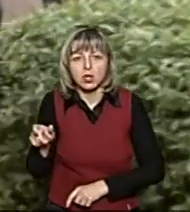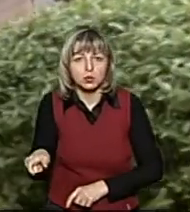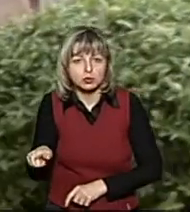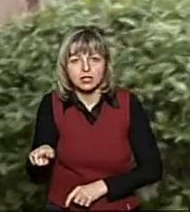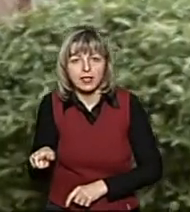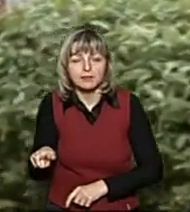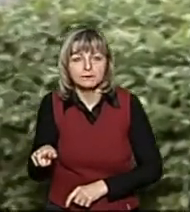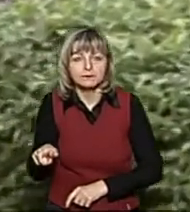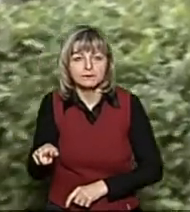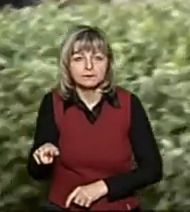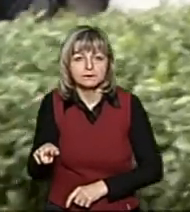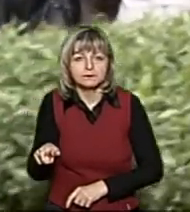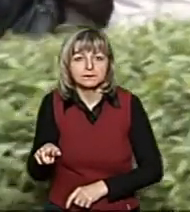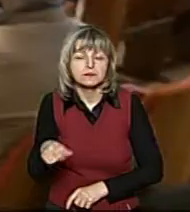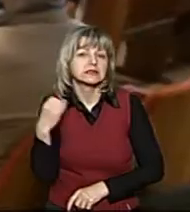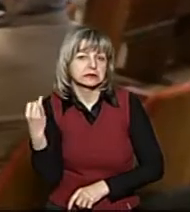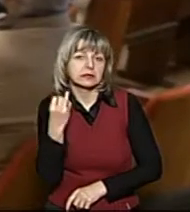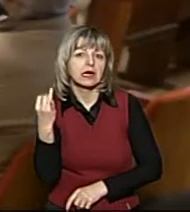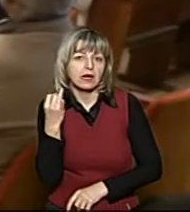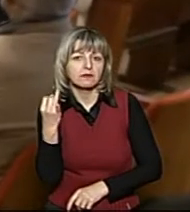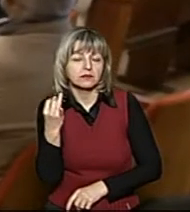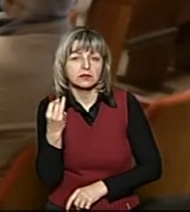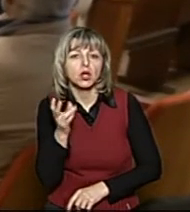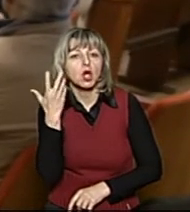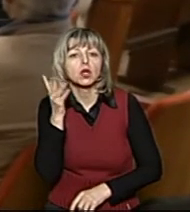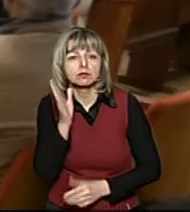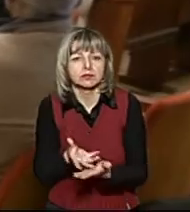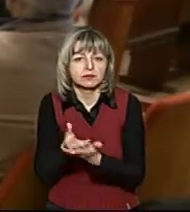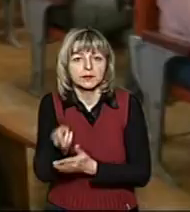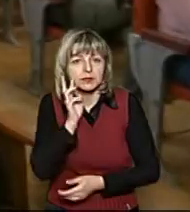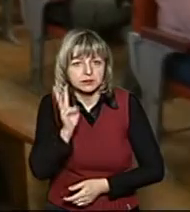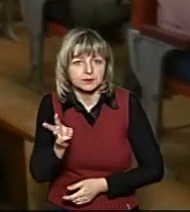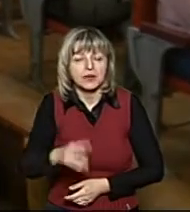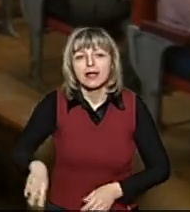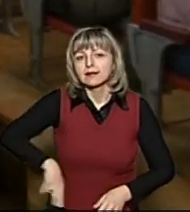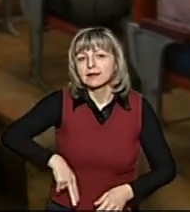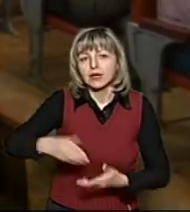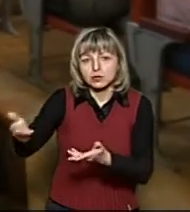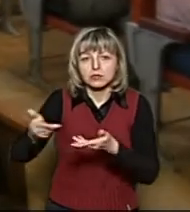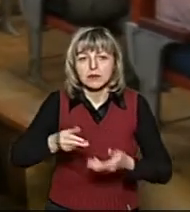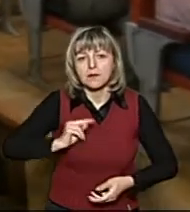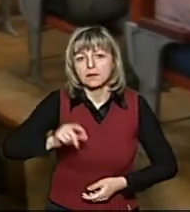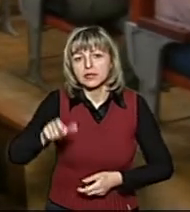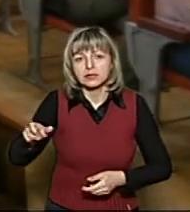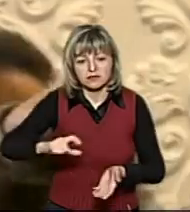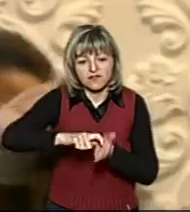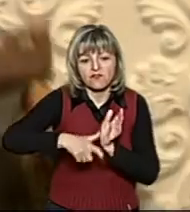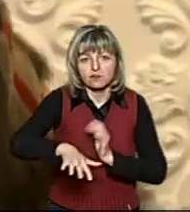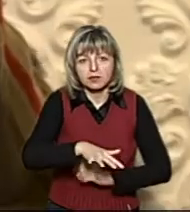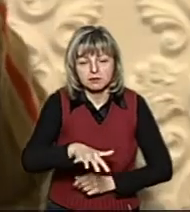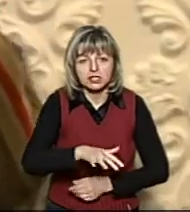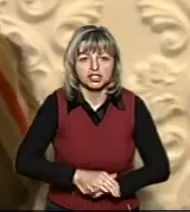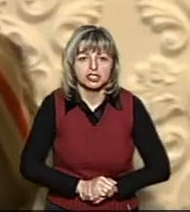водій тролейбуса Микола Степанюк, цікавить виплата зарплати. Директор Володимир Пуц запросив працівників до приміщення.